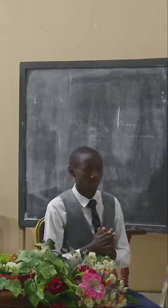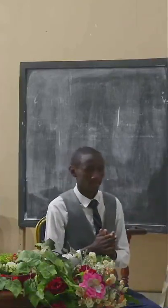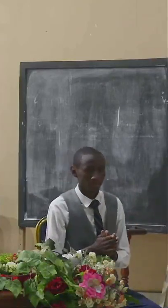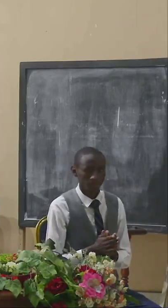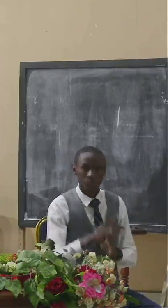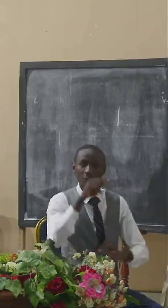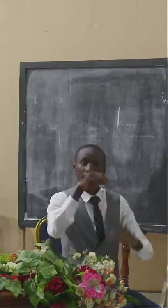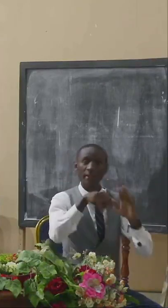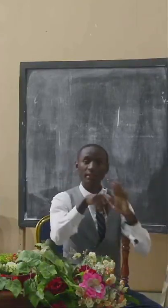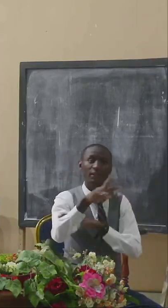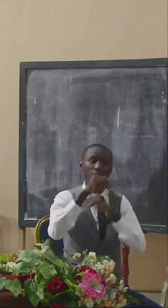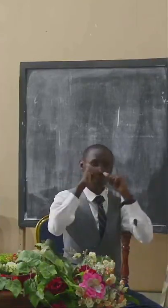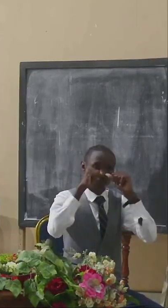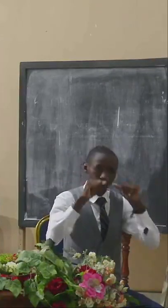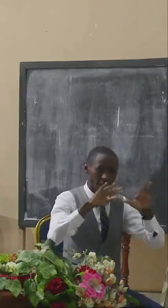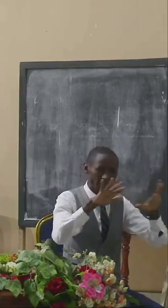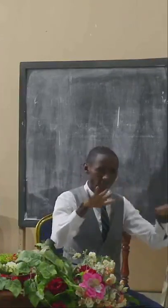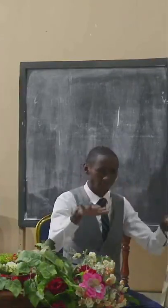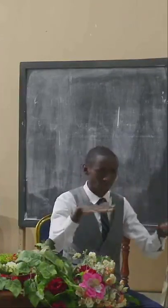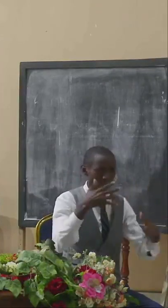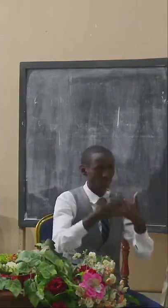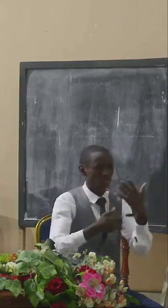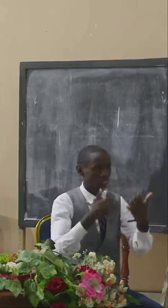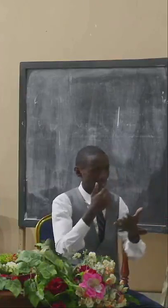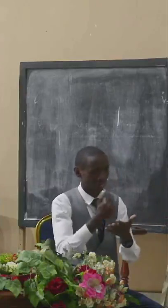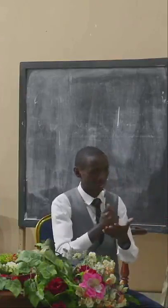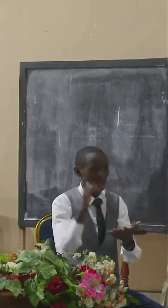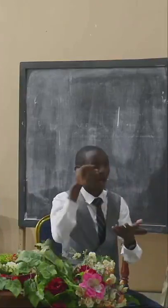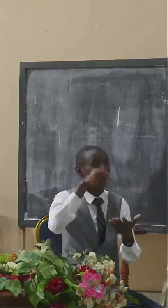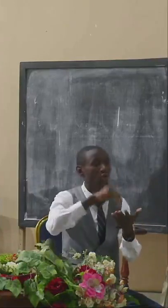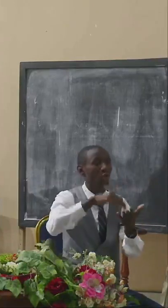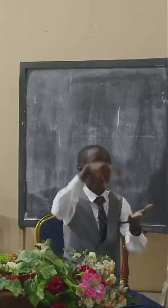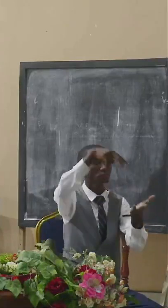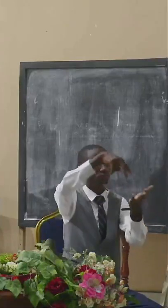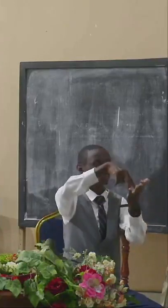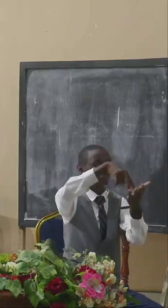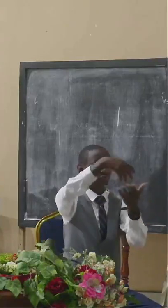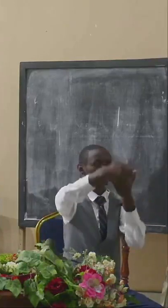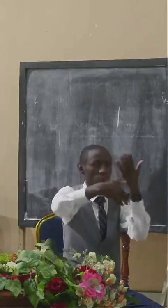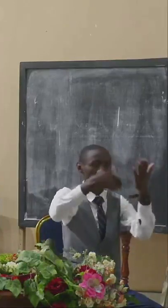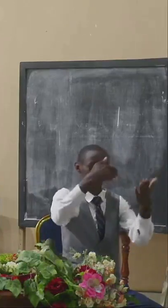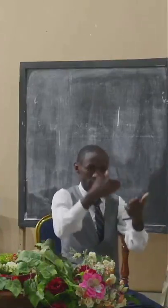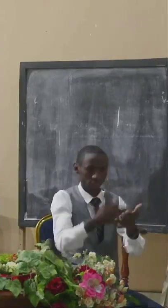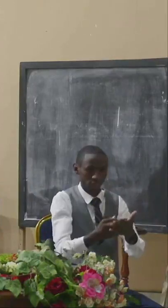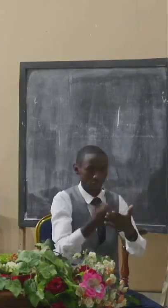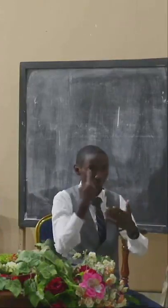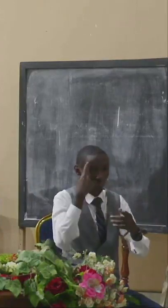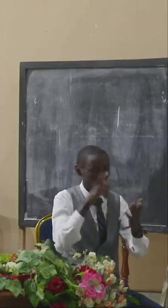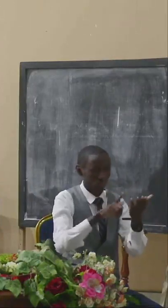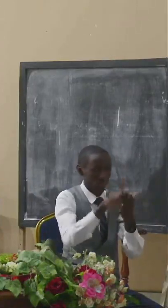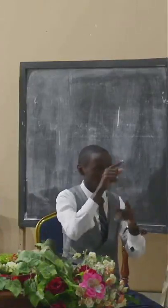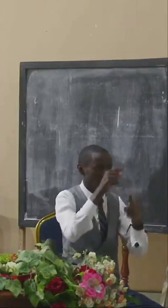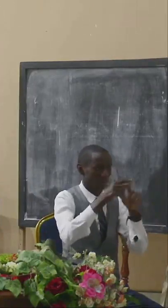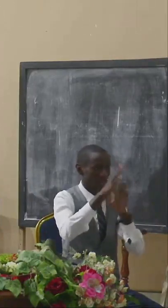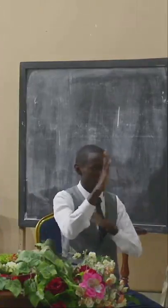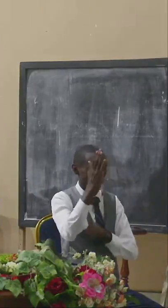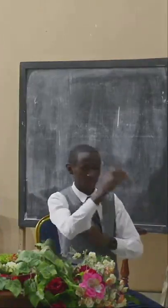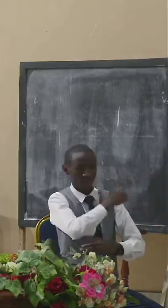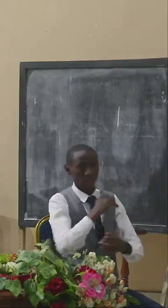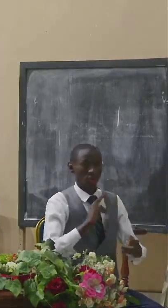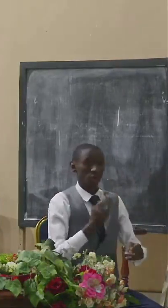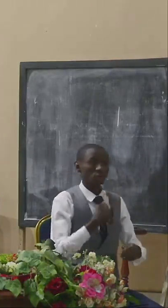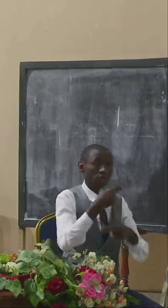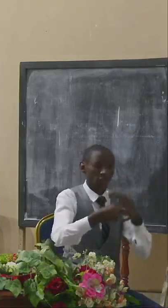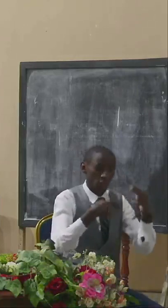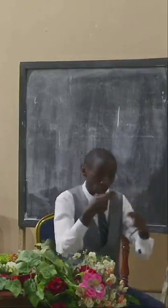Que Dieu vous bénisse. Mungu awabariki. Maintenant, nous allons nous mettre debout. Sasa tutasimama. Lire la parole de Dieu. Tusome neno la Mungu. Nous allons lire dans